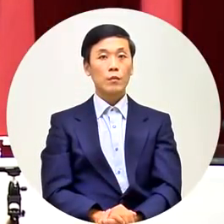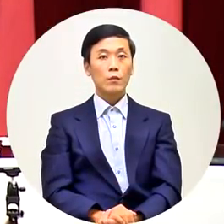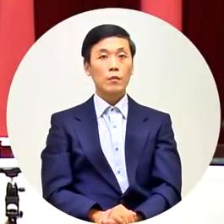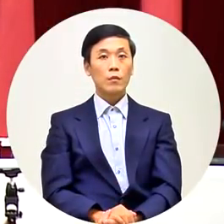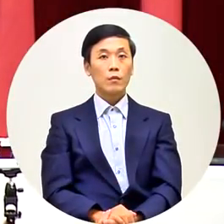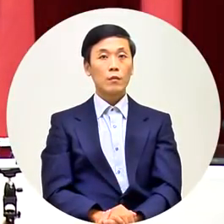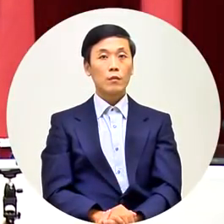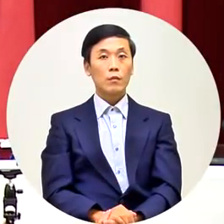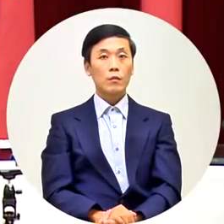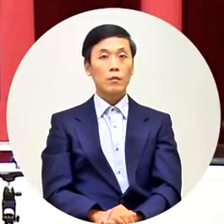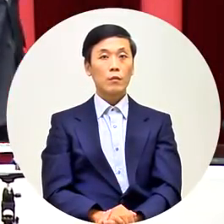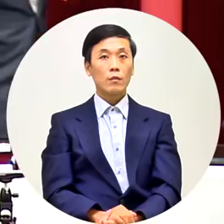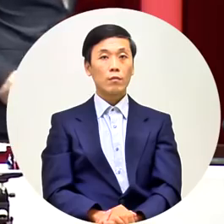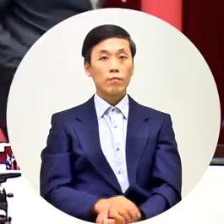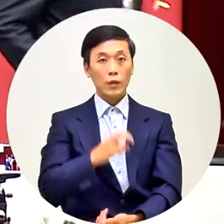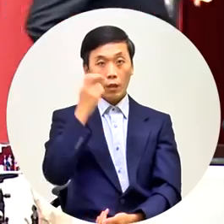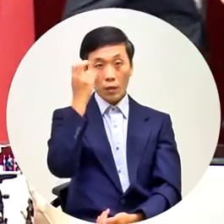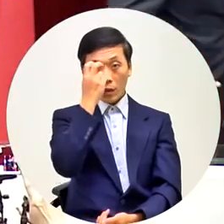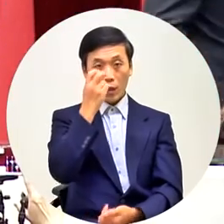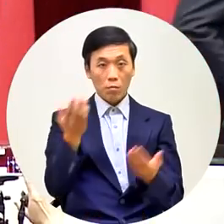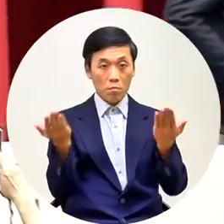兼交人致辞。